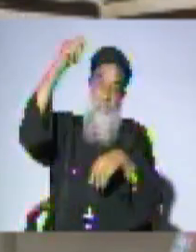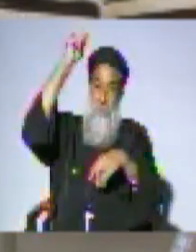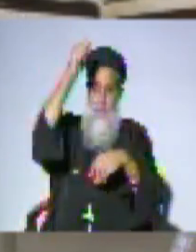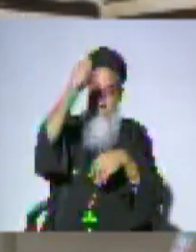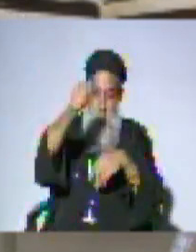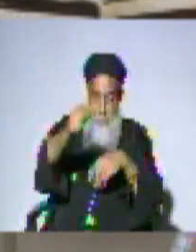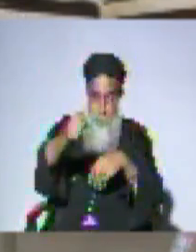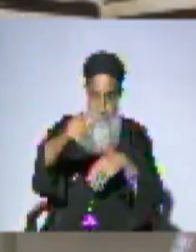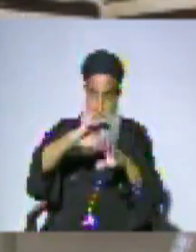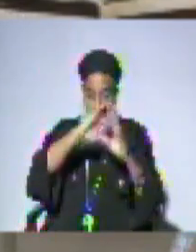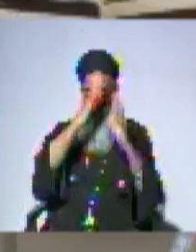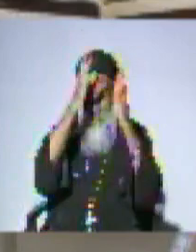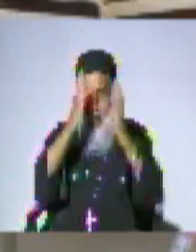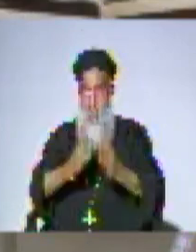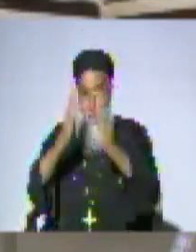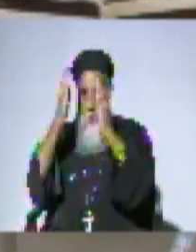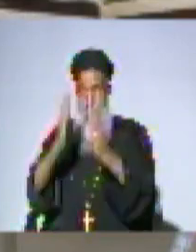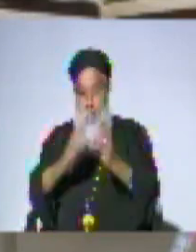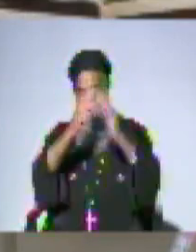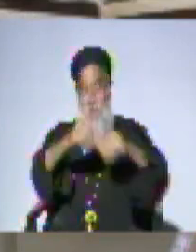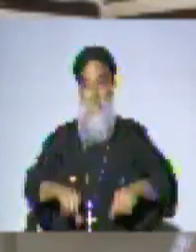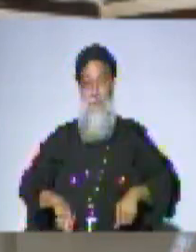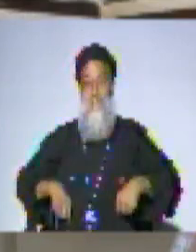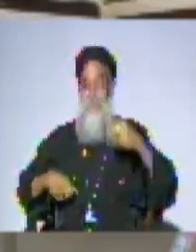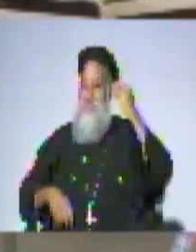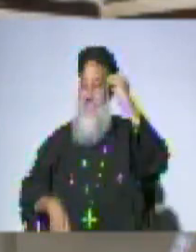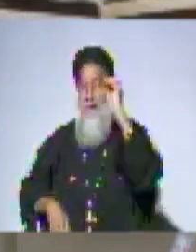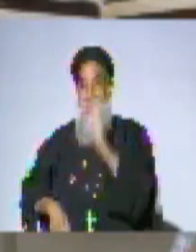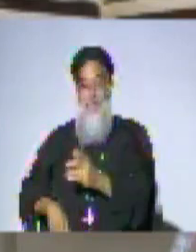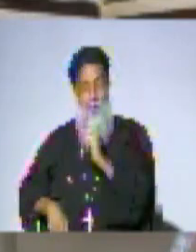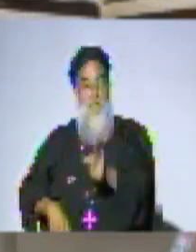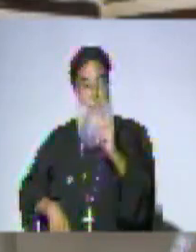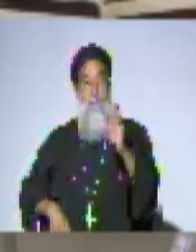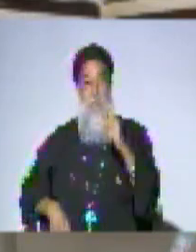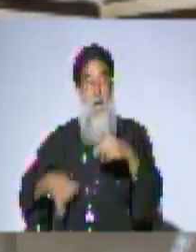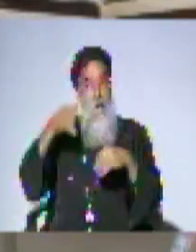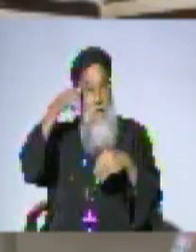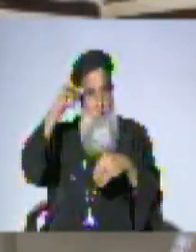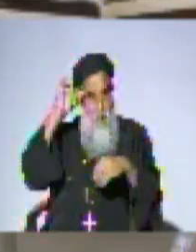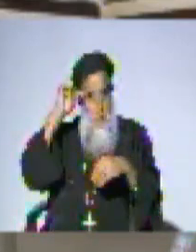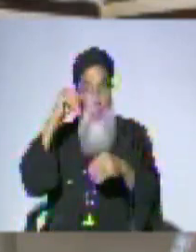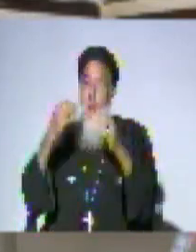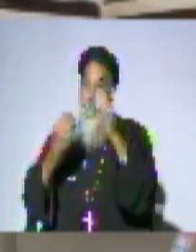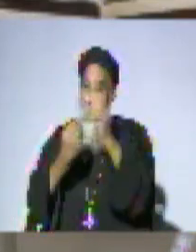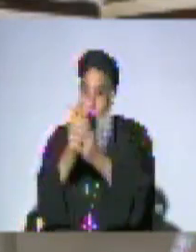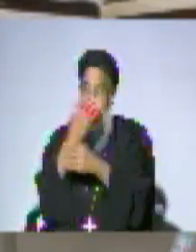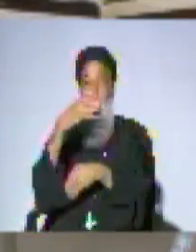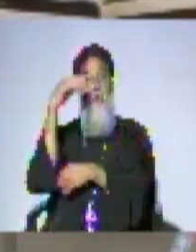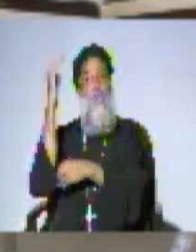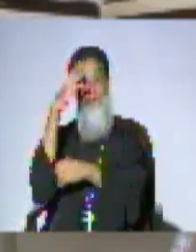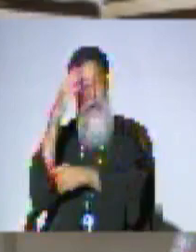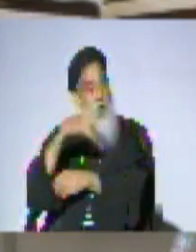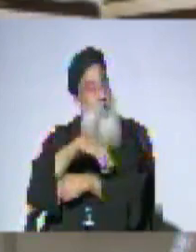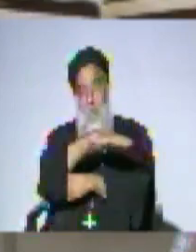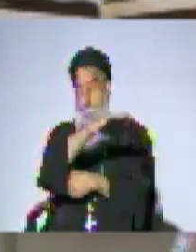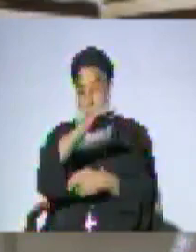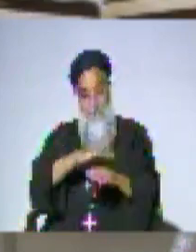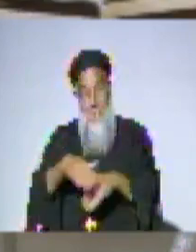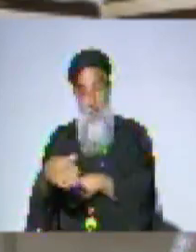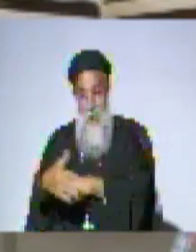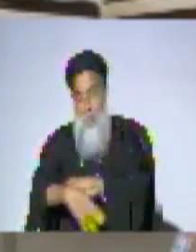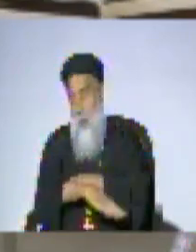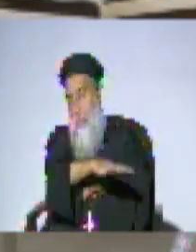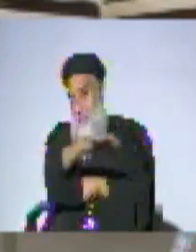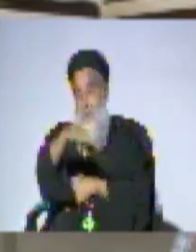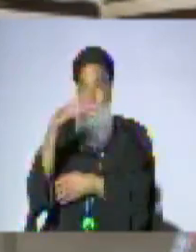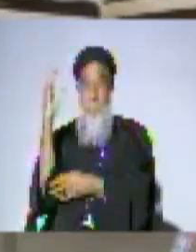في كل كائن كيف يعيش لمساته في الخليقة كلها. يعني كل شجرة